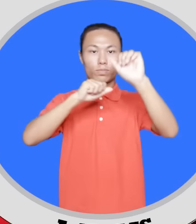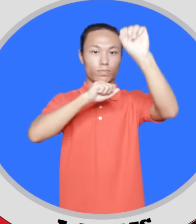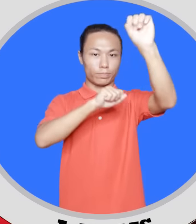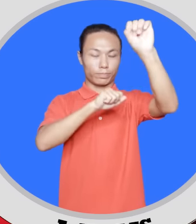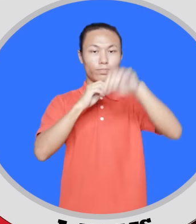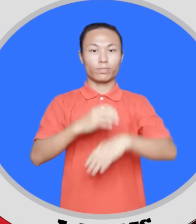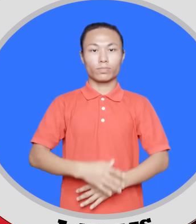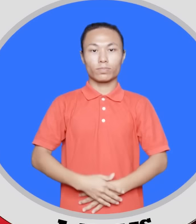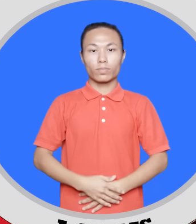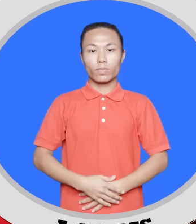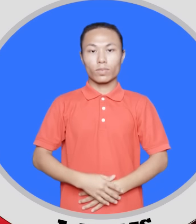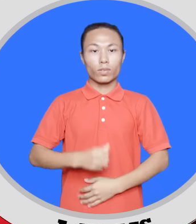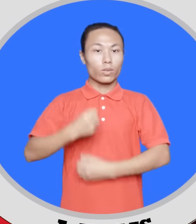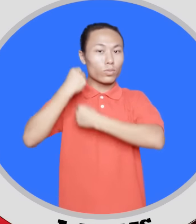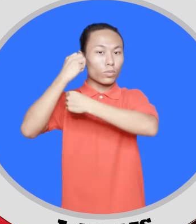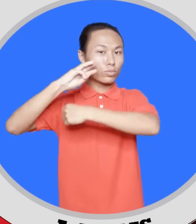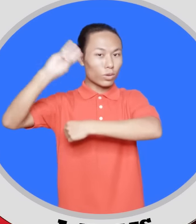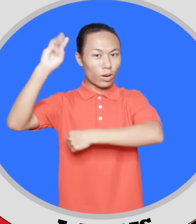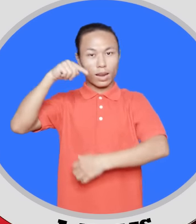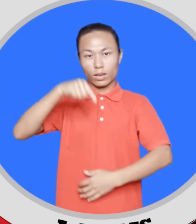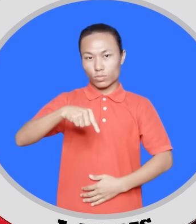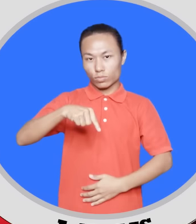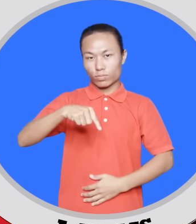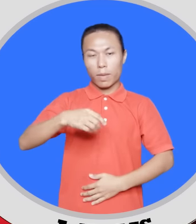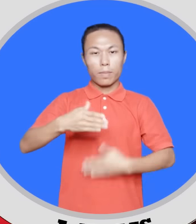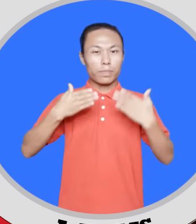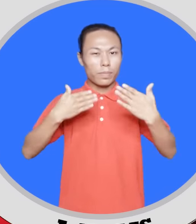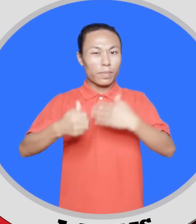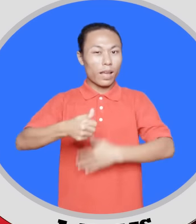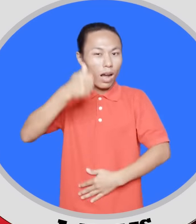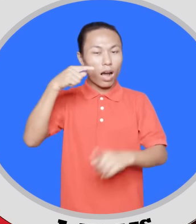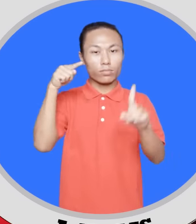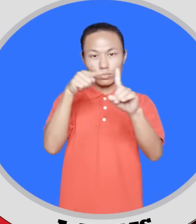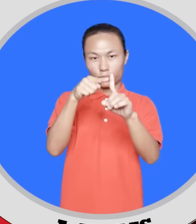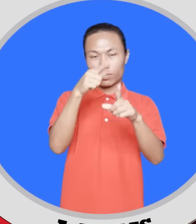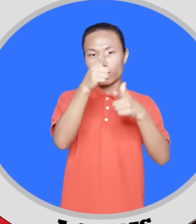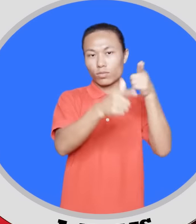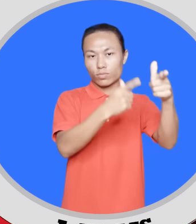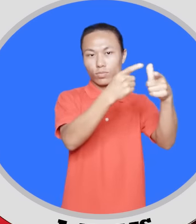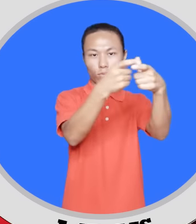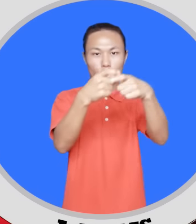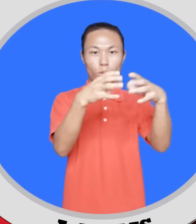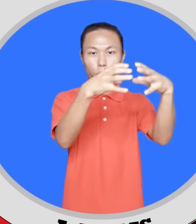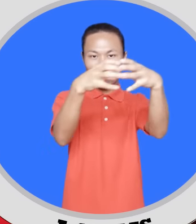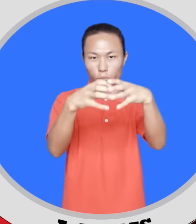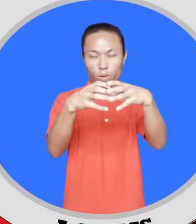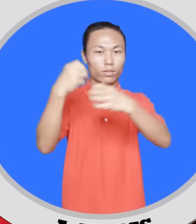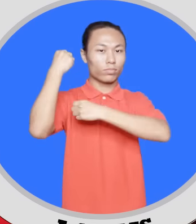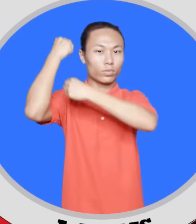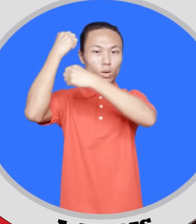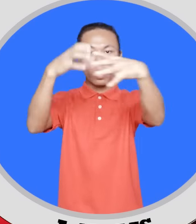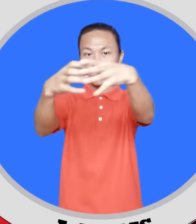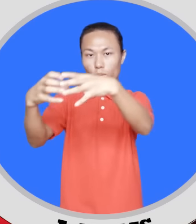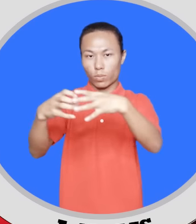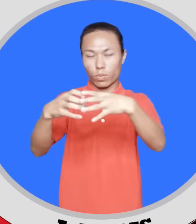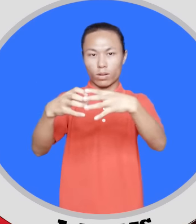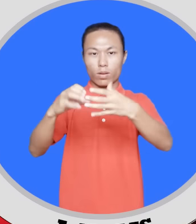နွေဦးတော်လိုင်းရေးကြီးအမြန်ဆုံးအောင်မြင်ပြီးမြောက်စေဖို့နိုင်ငံတော်ဝန်ရှိမာမိတ်တိုင်းရင်းသားတော်လိုင်းရေးတပ်ဖွဲ့တွေနဲ့ရခိုင်ကားထက်ပုံမ